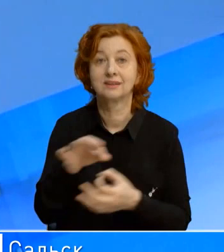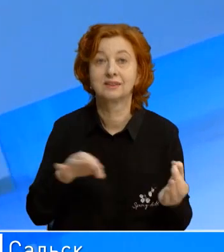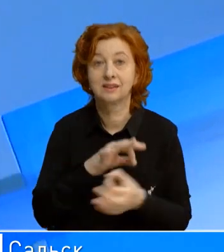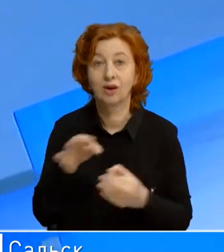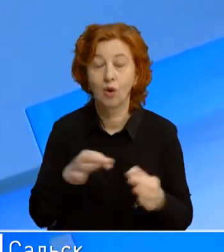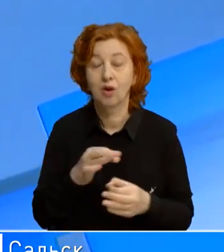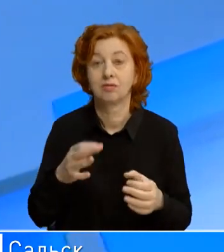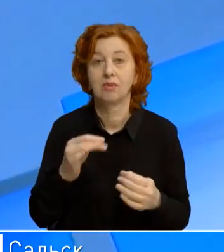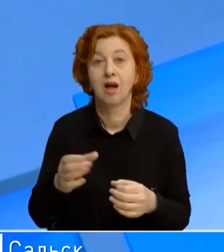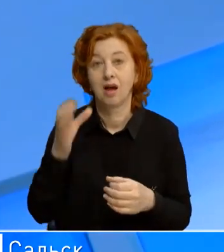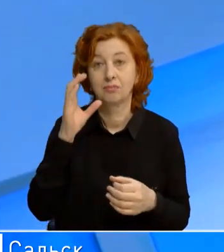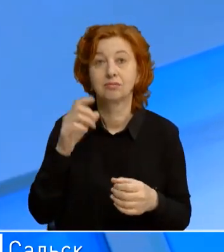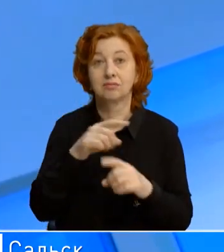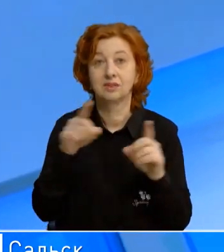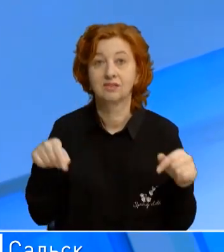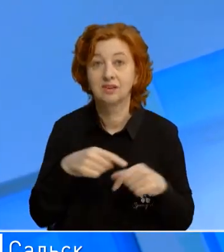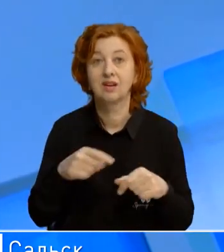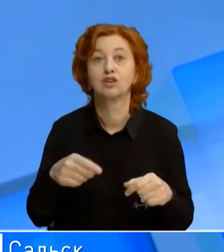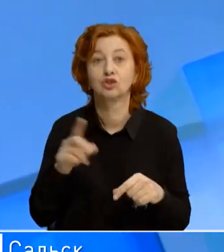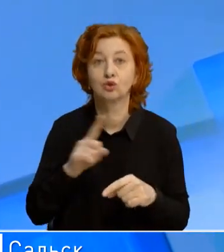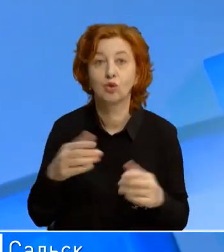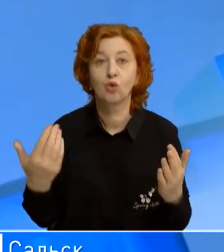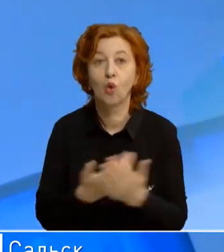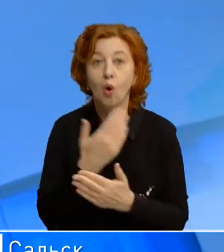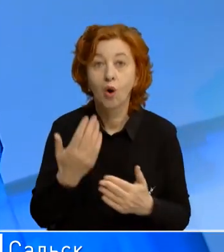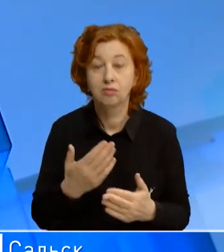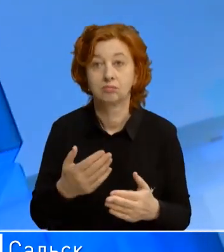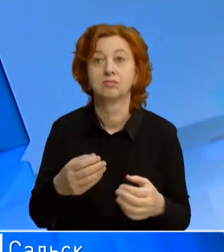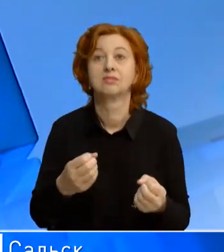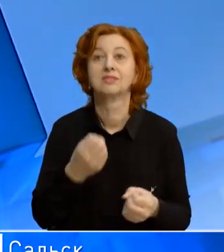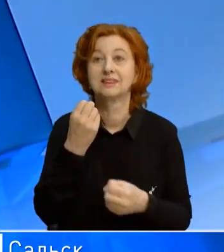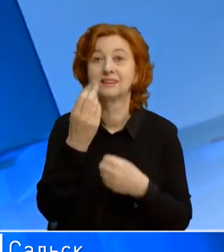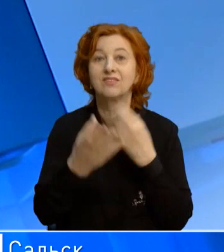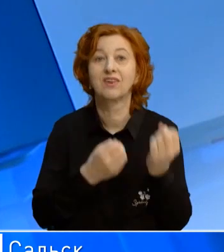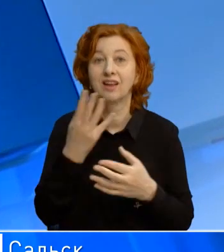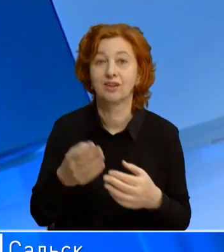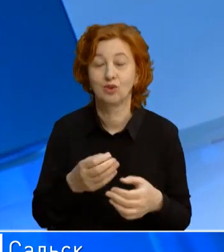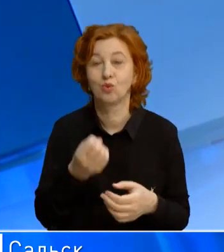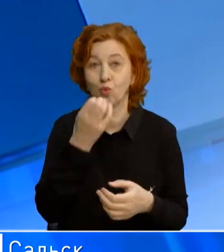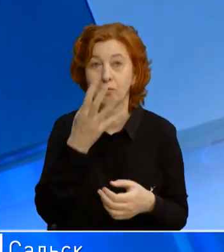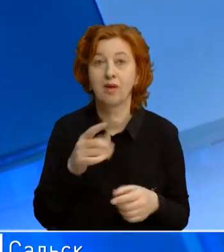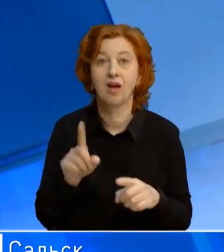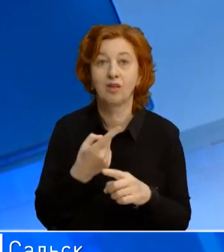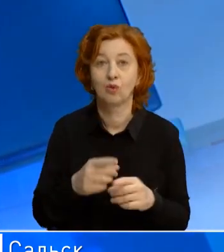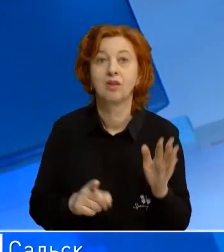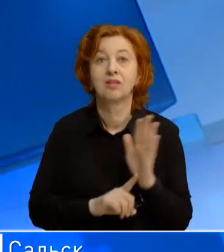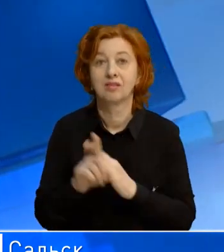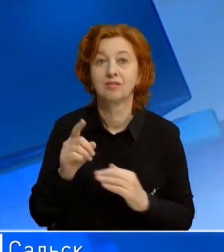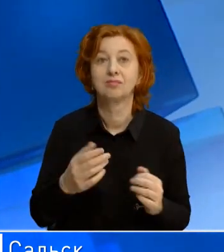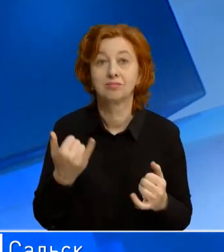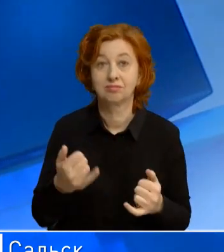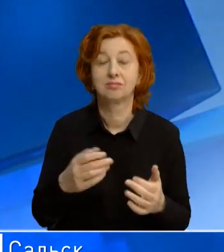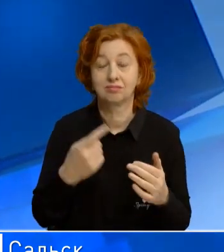учебные классы для образовательного проекта «Точка роста» и новый сквер тюльпанов. Поселок Карловский получил оценку «отлично» от